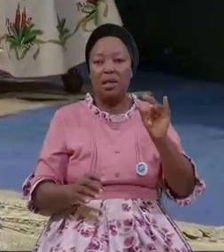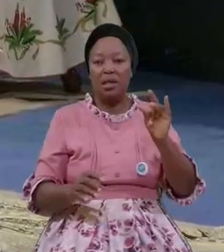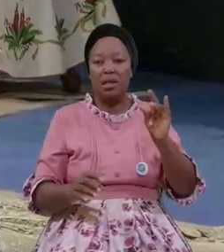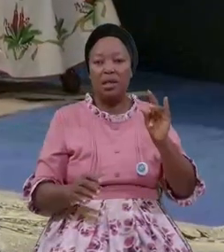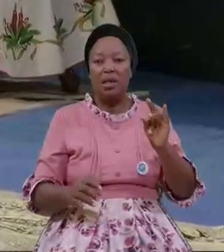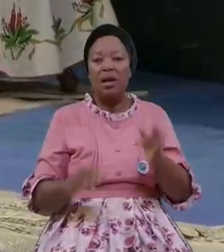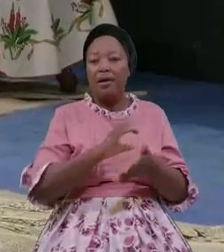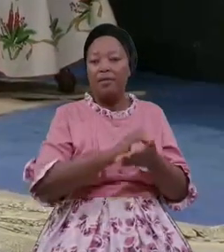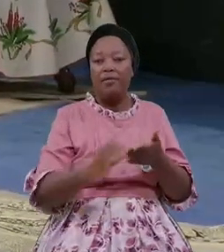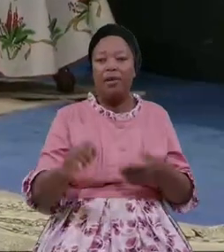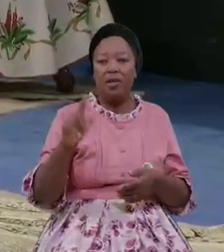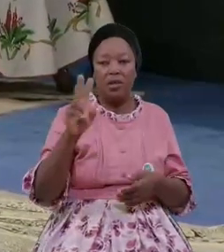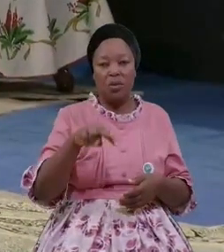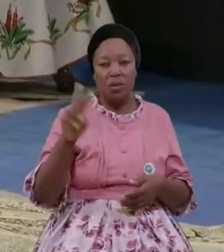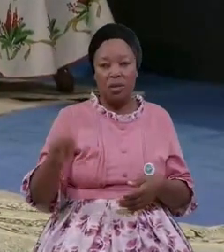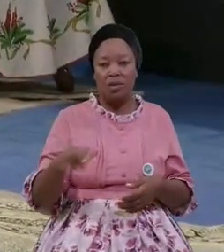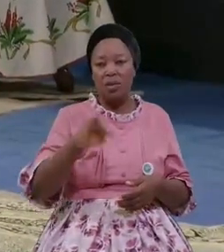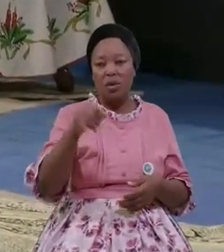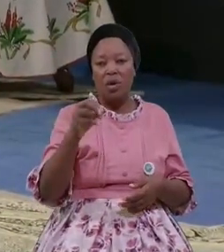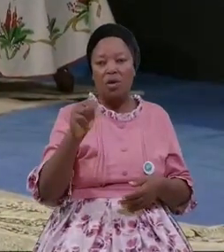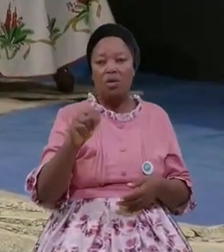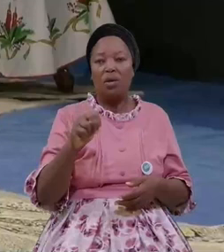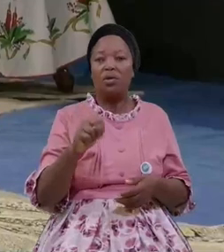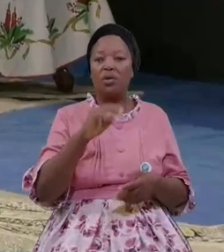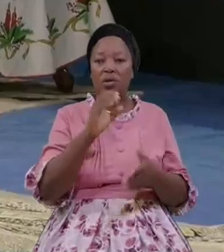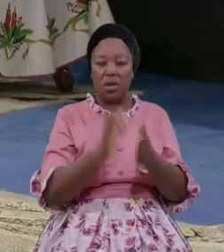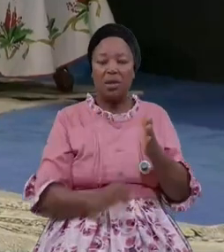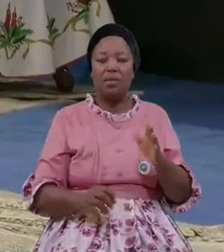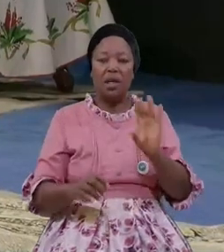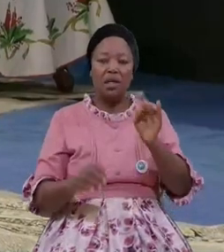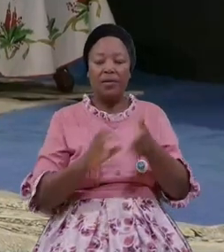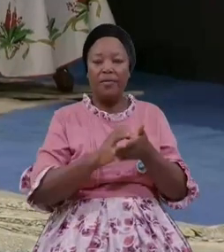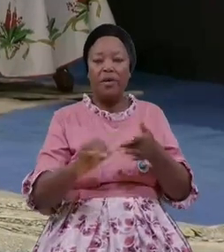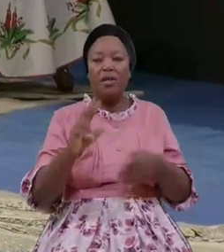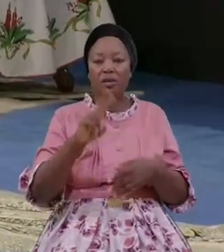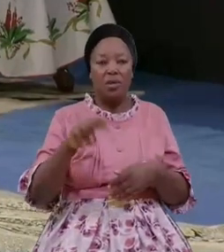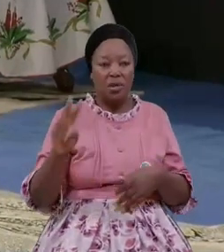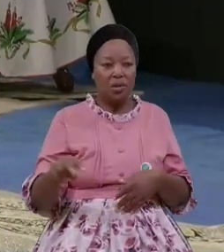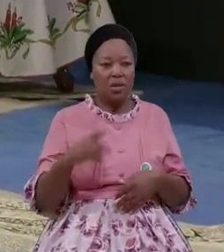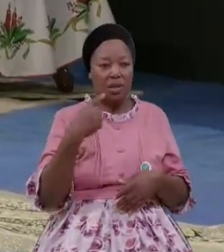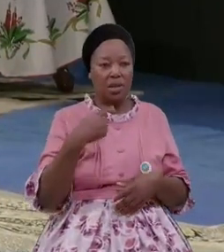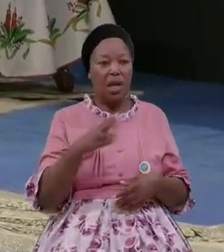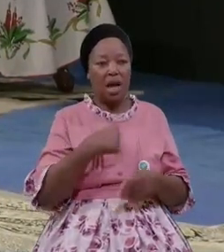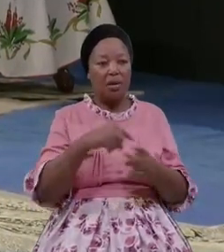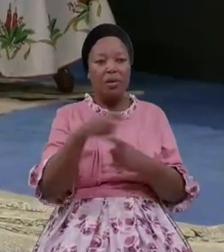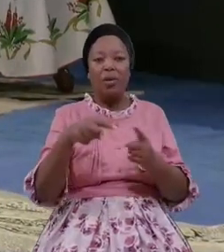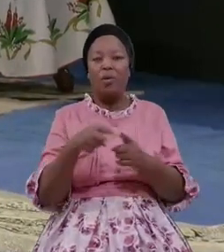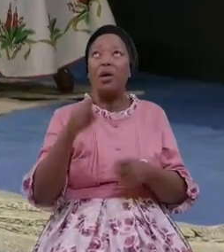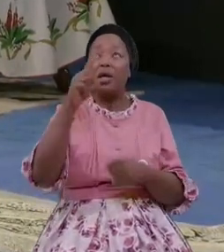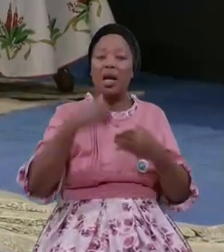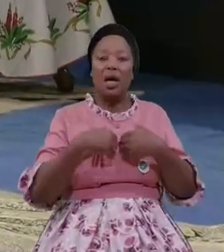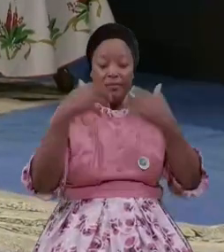18 verset 22 Jean 18 22 dit